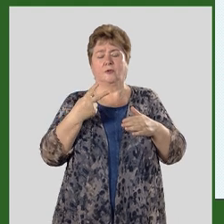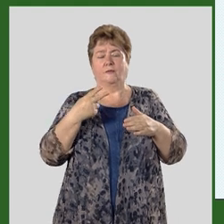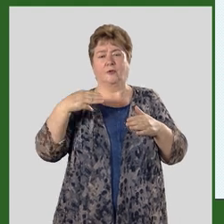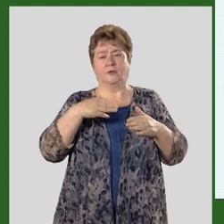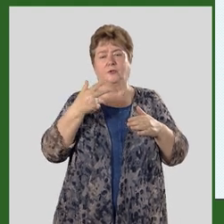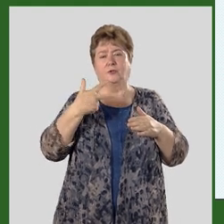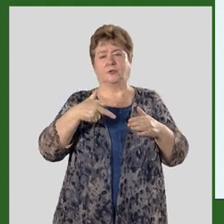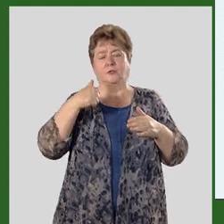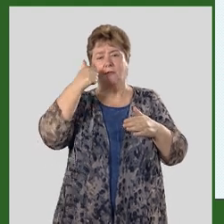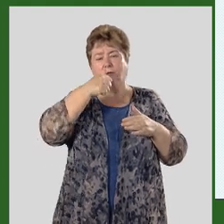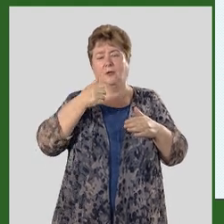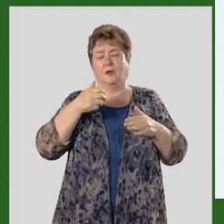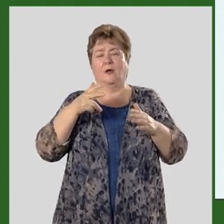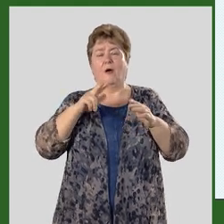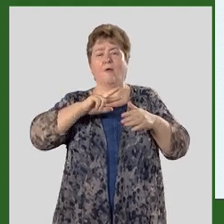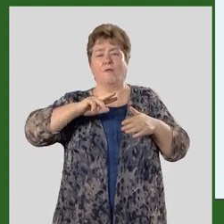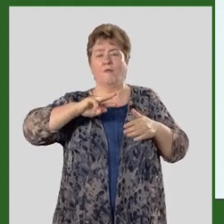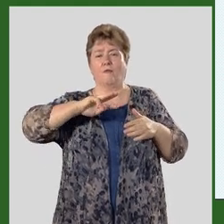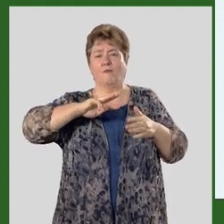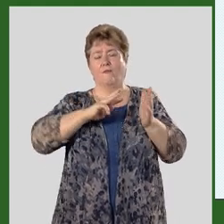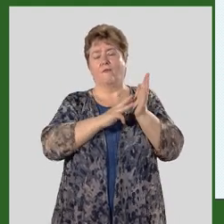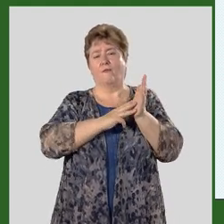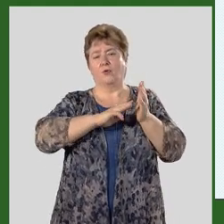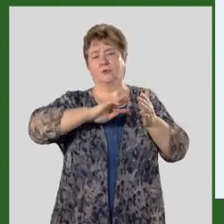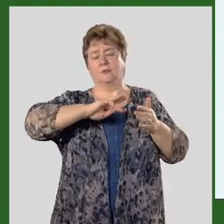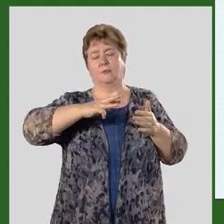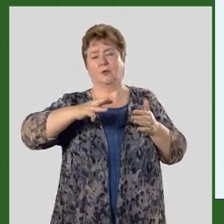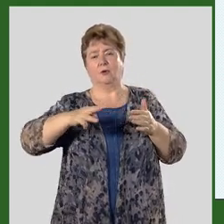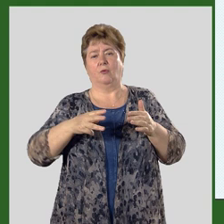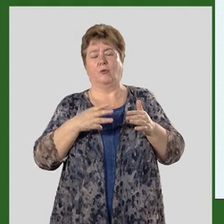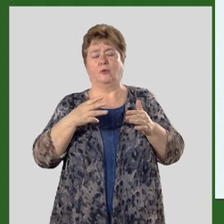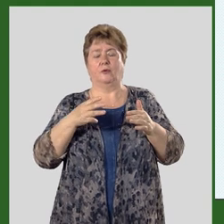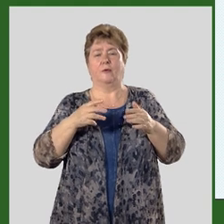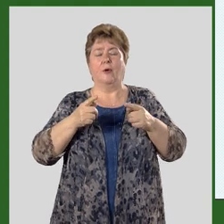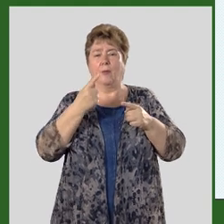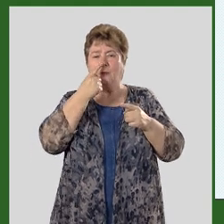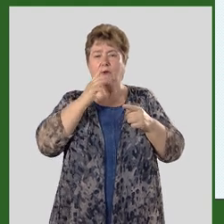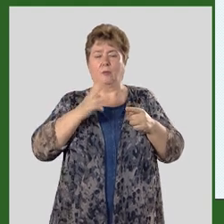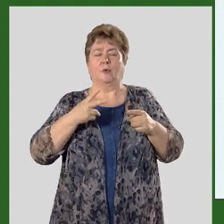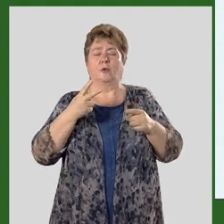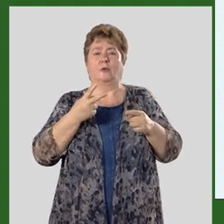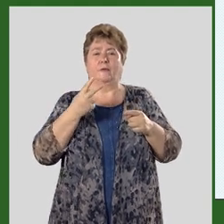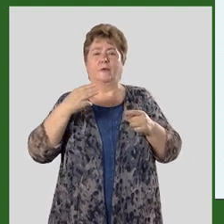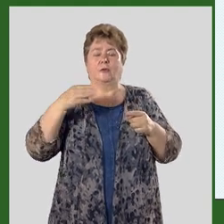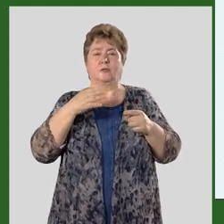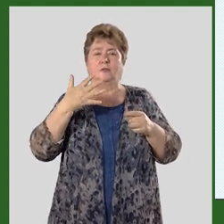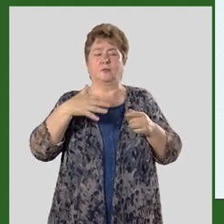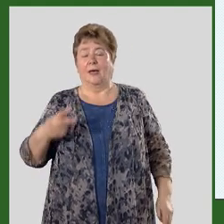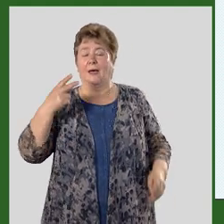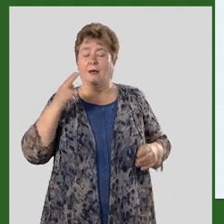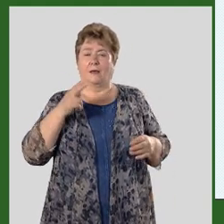года. К 8 миллионам приблизится уже к 2050 году.